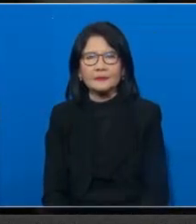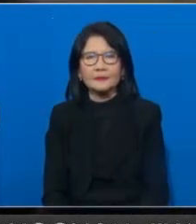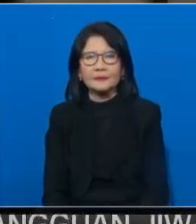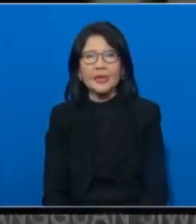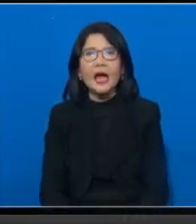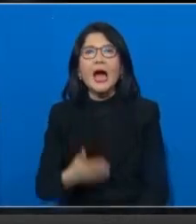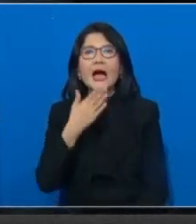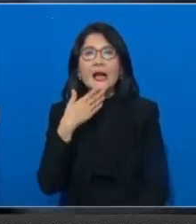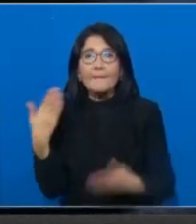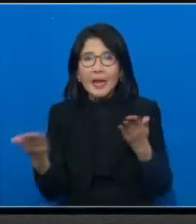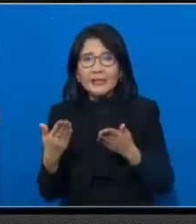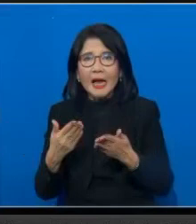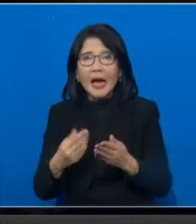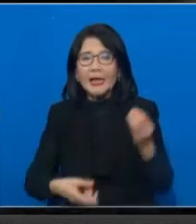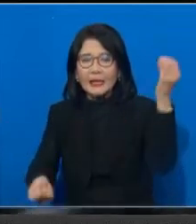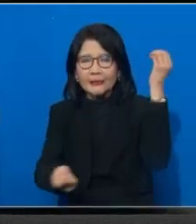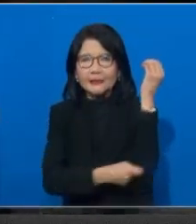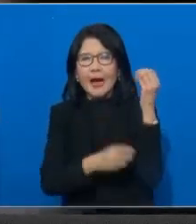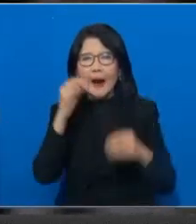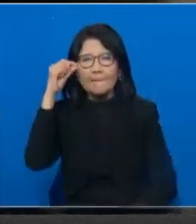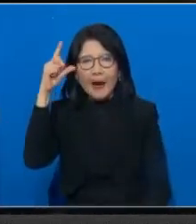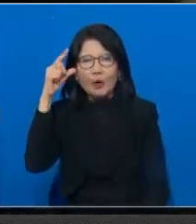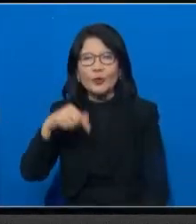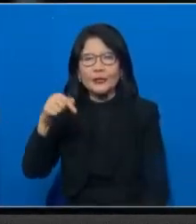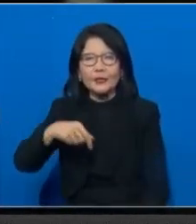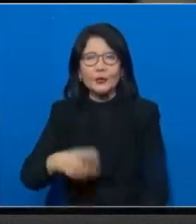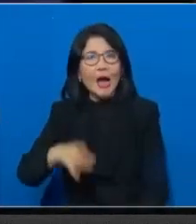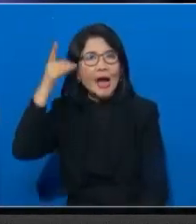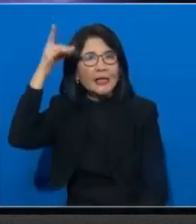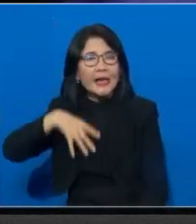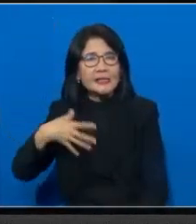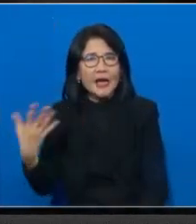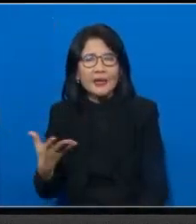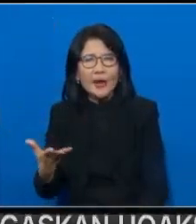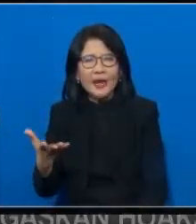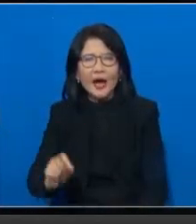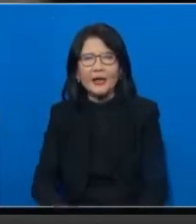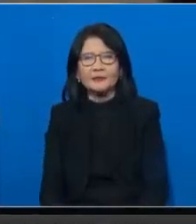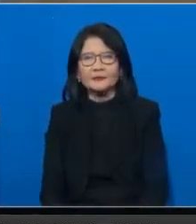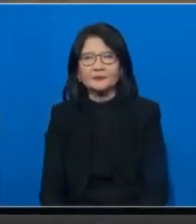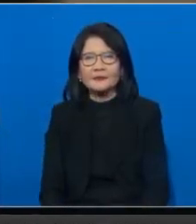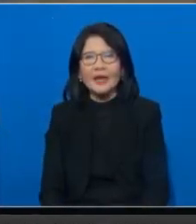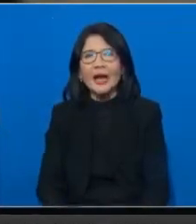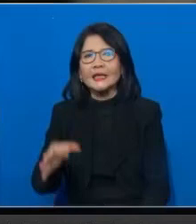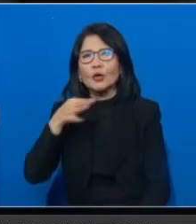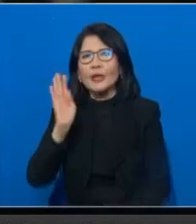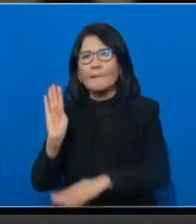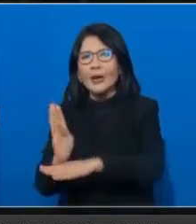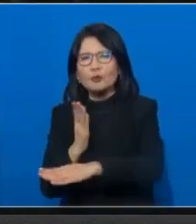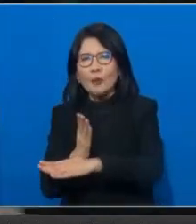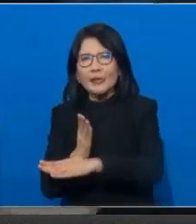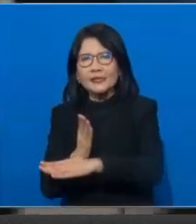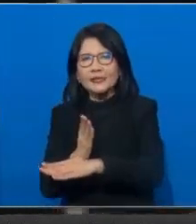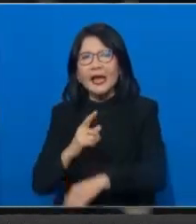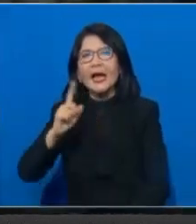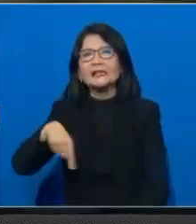Tradisi membangunkan sahur ibu-ibu jamaah Musola Nurul Huda di Desa Cikawung, Kecamatan Pekuncen, Banyumas, Jawa Tengah, digelar